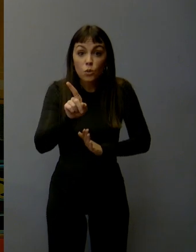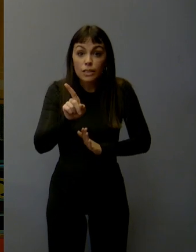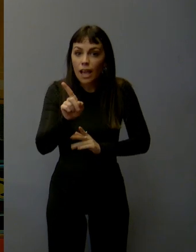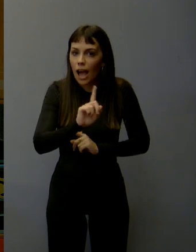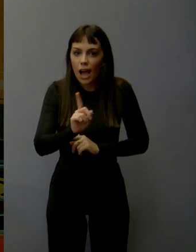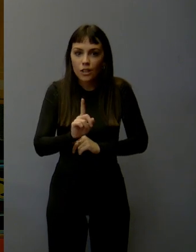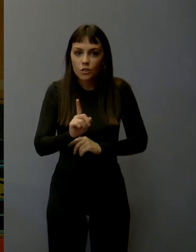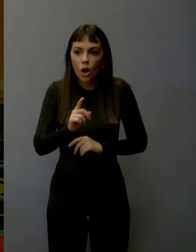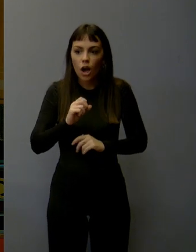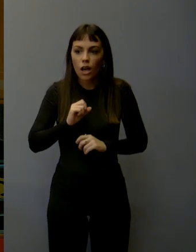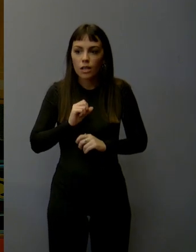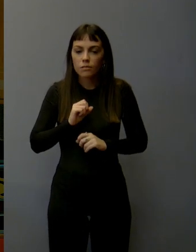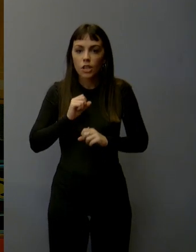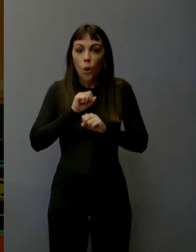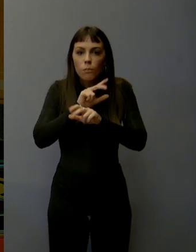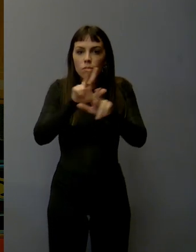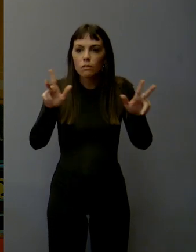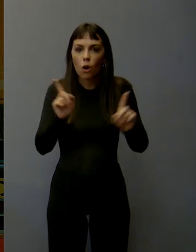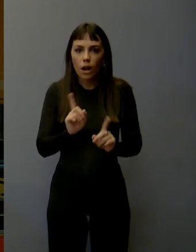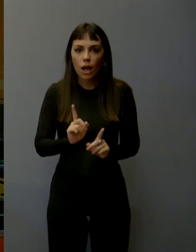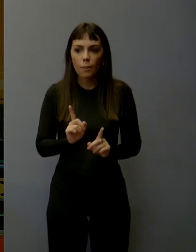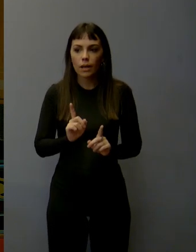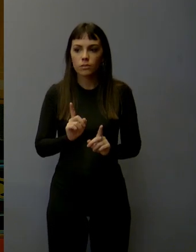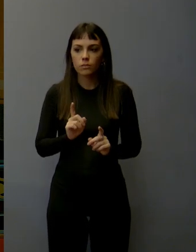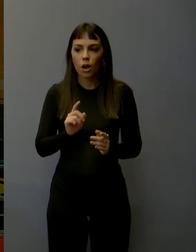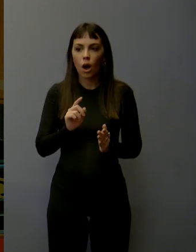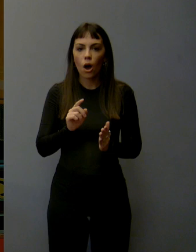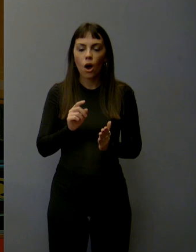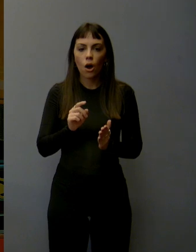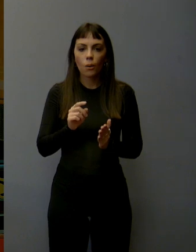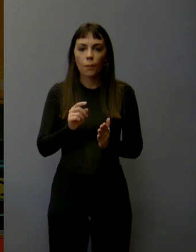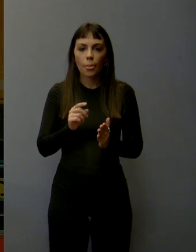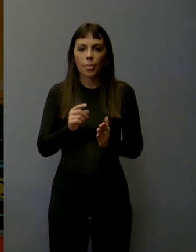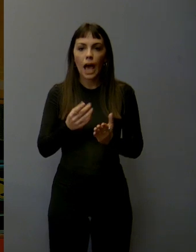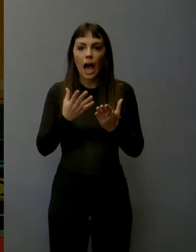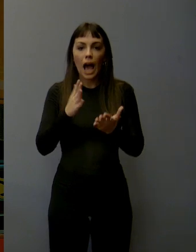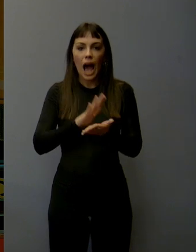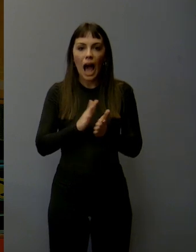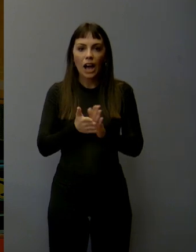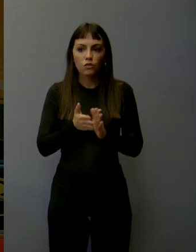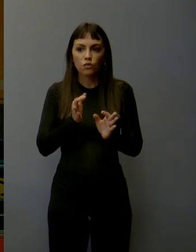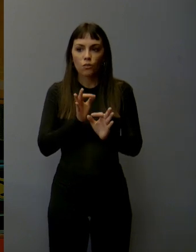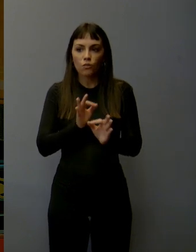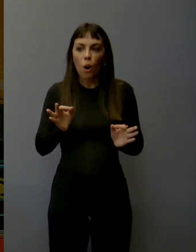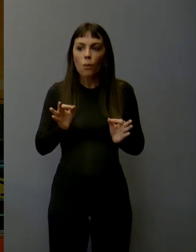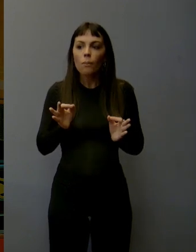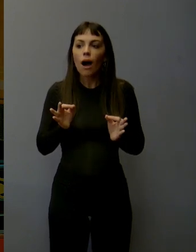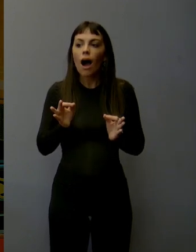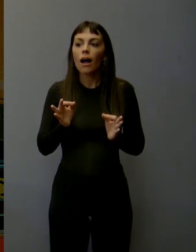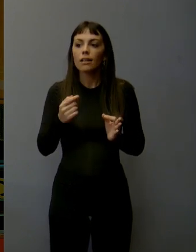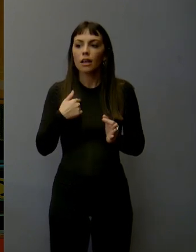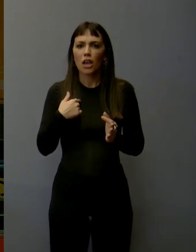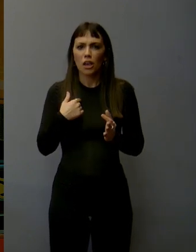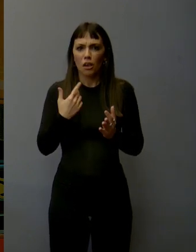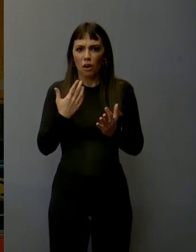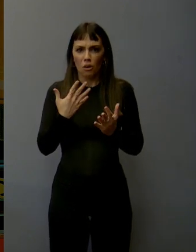è questo è ancora un atto formale che io non ho ancora compiuto quindi sto aspettando degli scrutatori